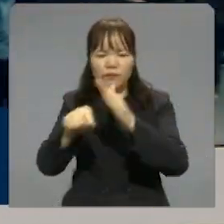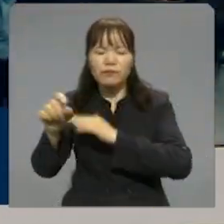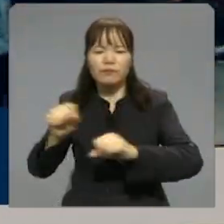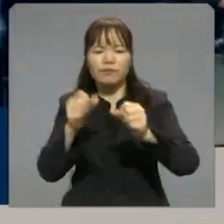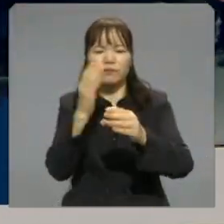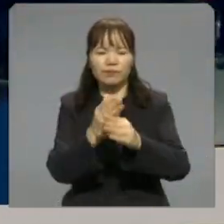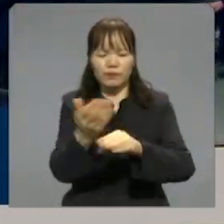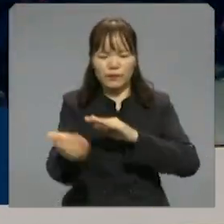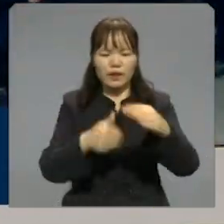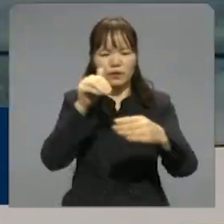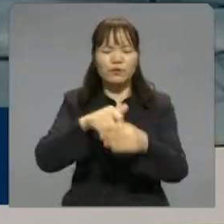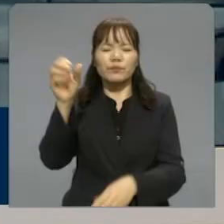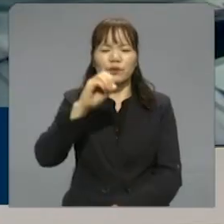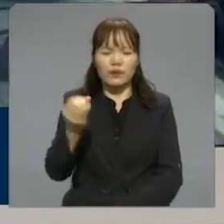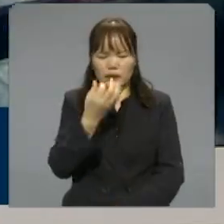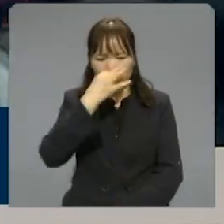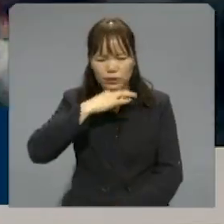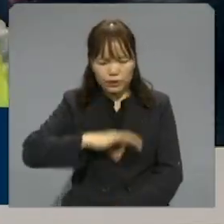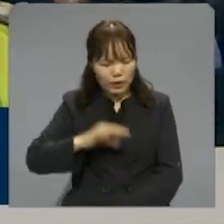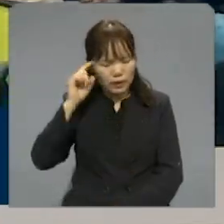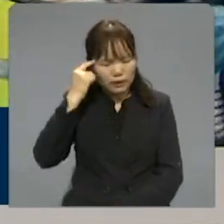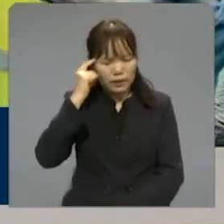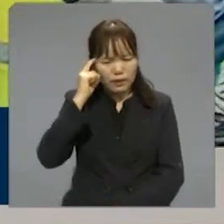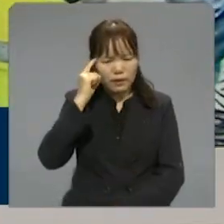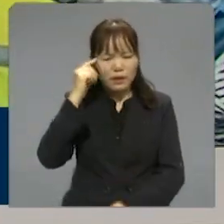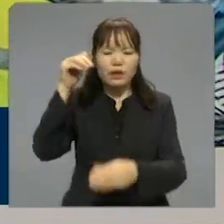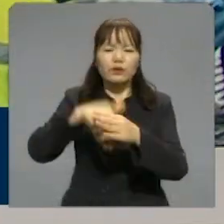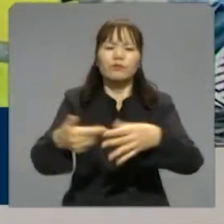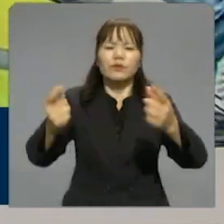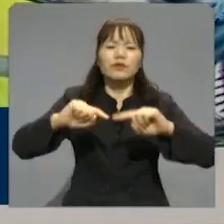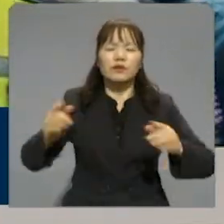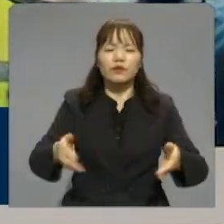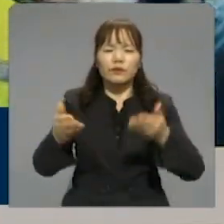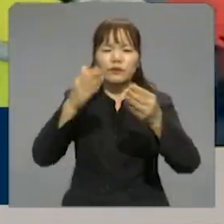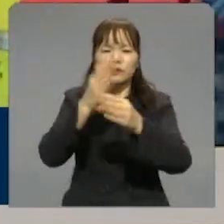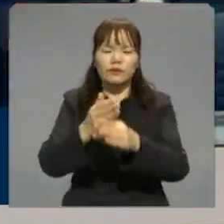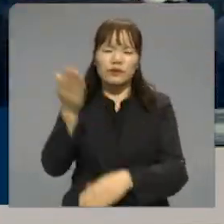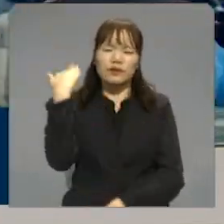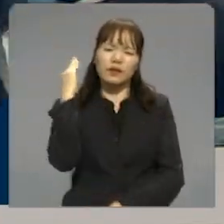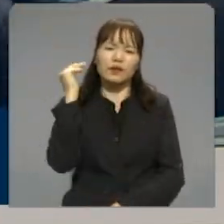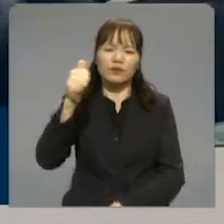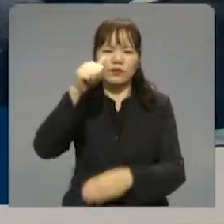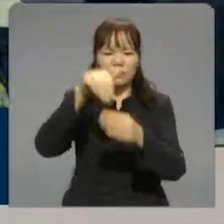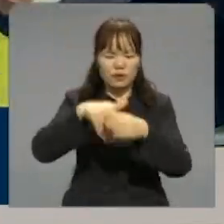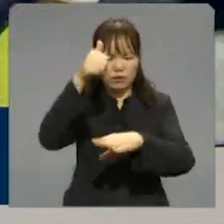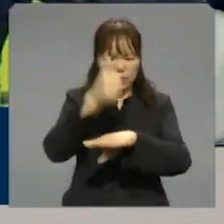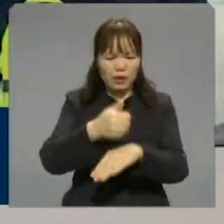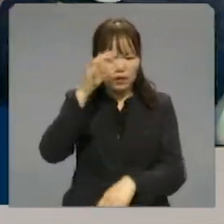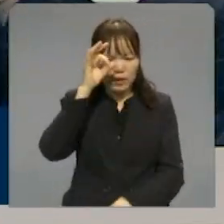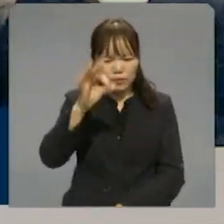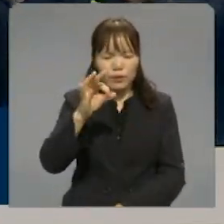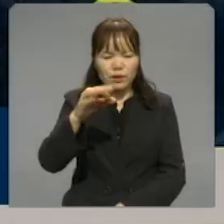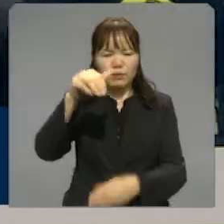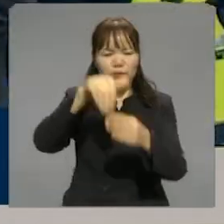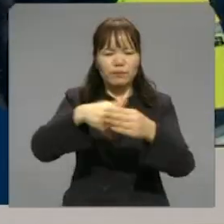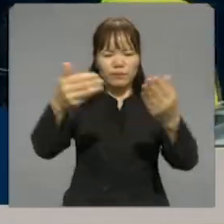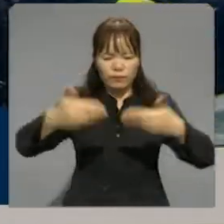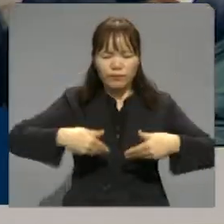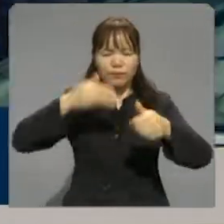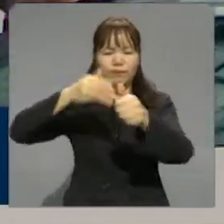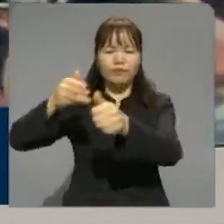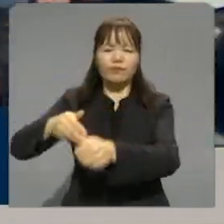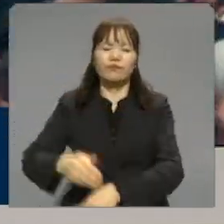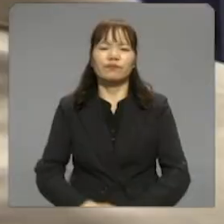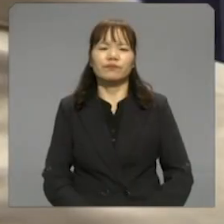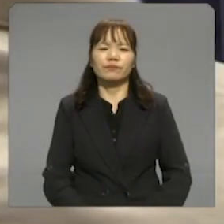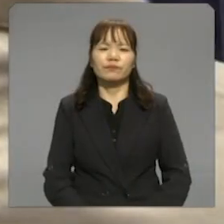사전 투표율이 높으면 유리하다는 판단 아래 투표 동료도 이어갔는데 지난 대선 결과를 돌아보라며 한 표를 호소했습니다. 이어진